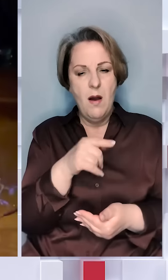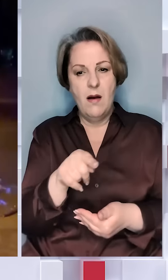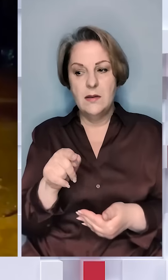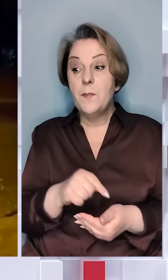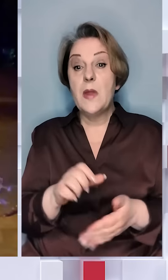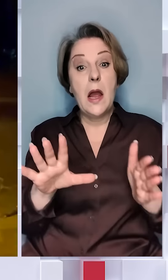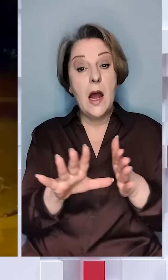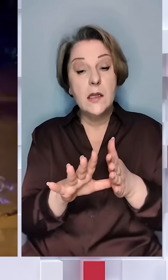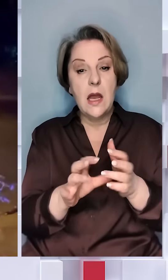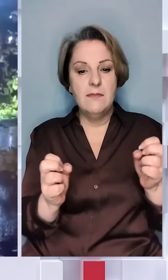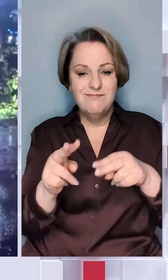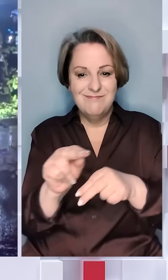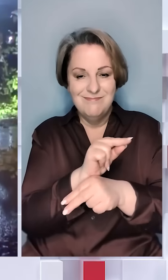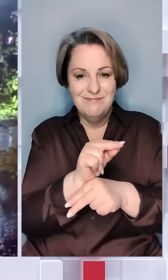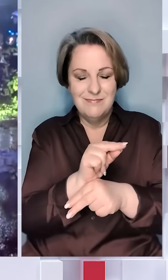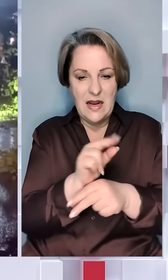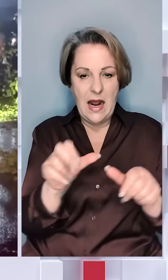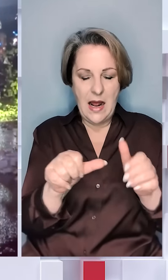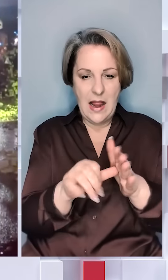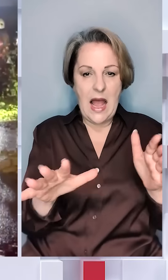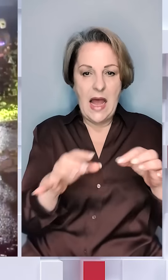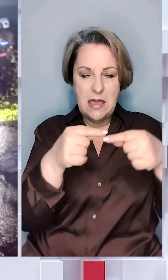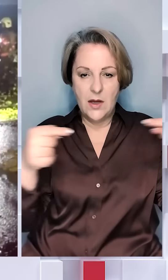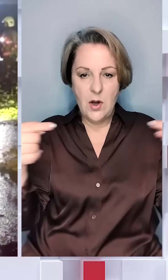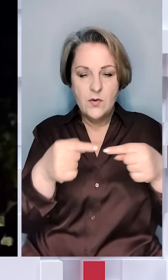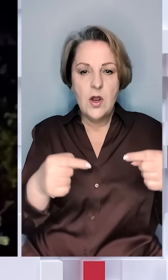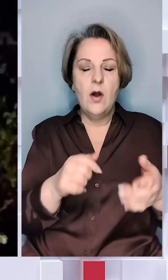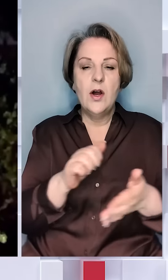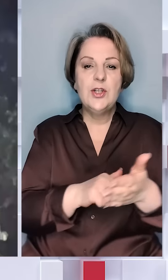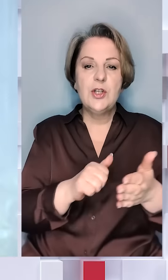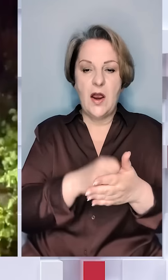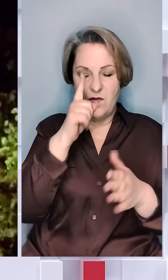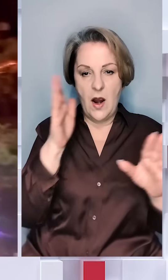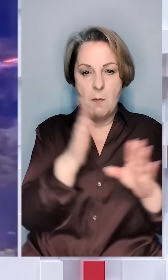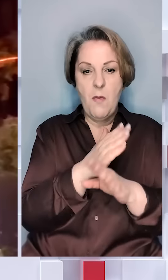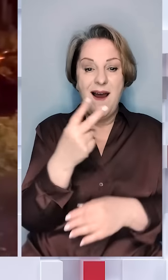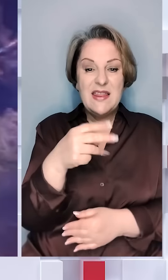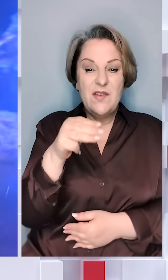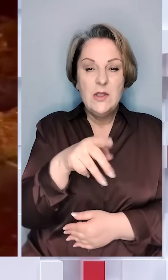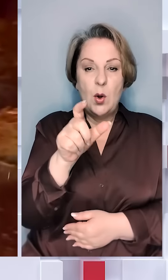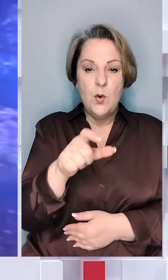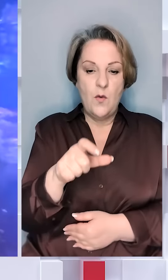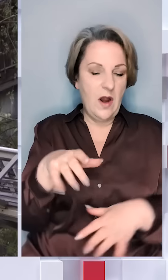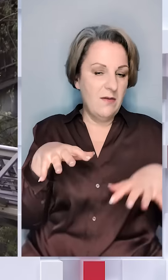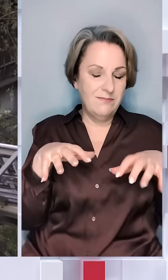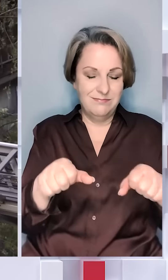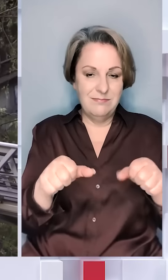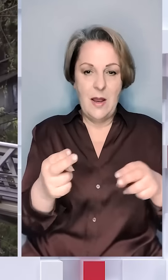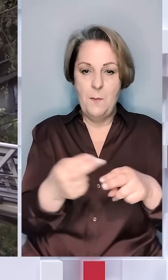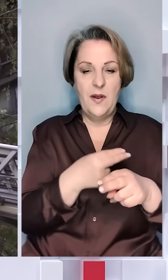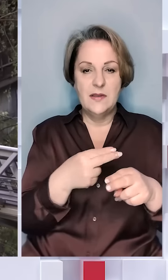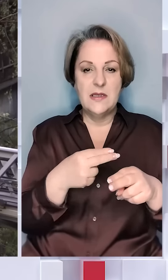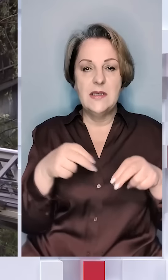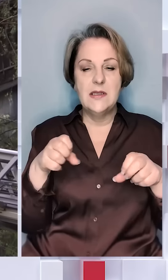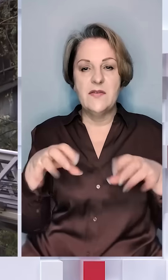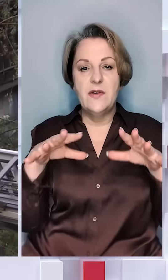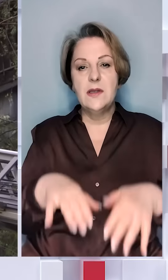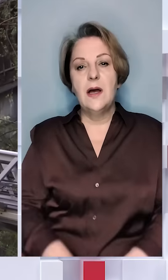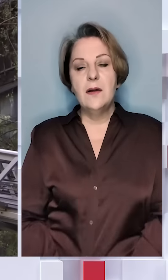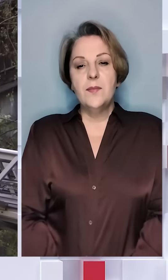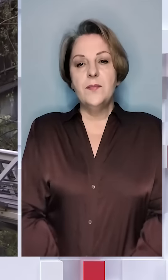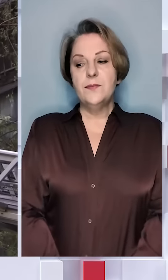часом енергетики відновлюватимуть електродроти. Через негоду понад 20 тисяч абонентів лишились без світла. Кіра Овес, Андрій Хуповка,